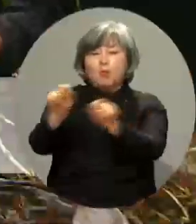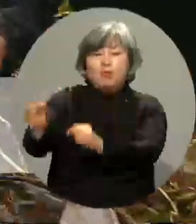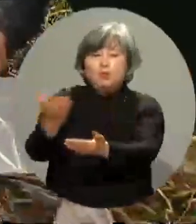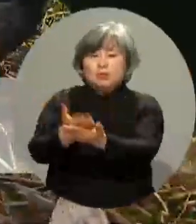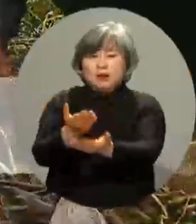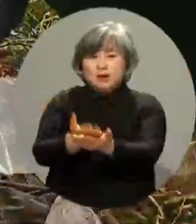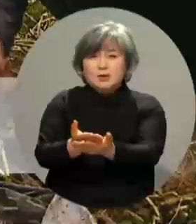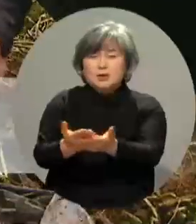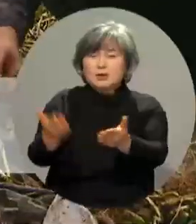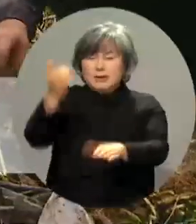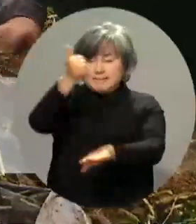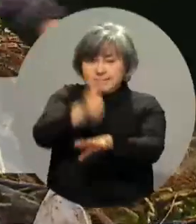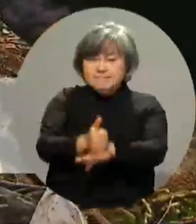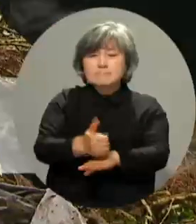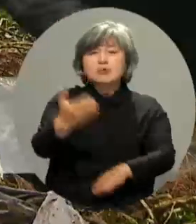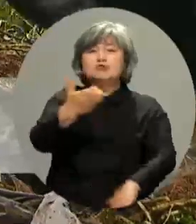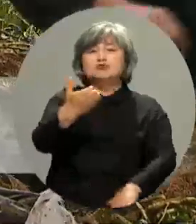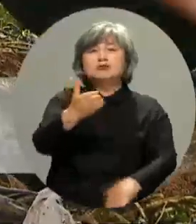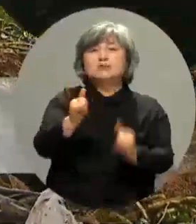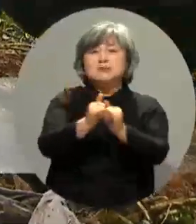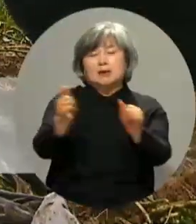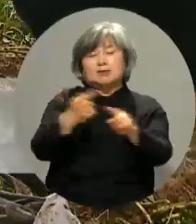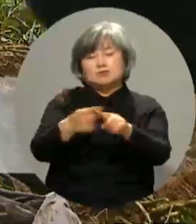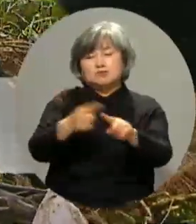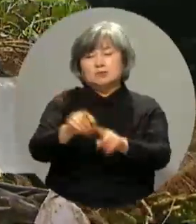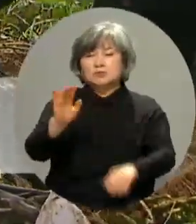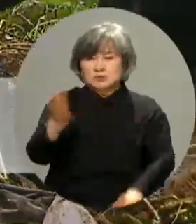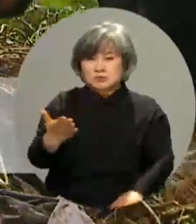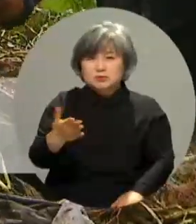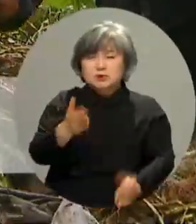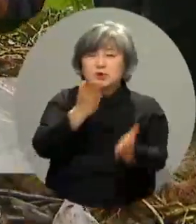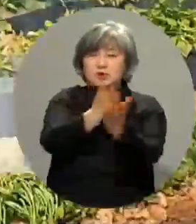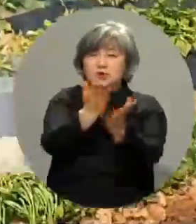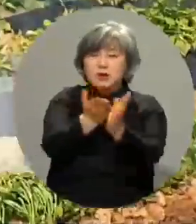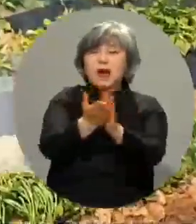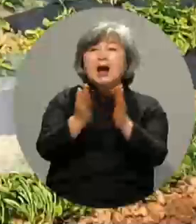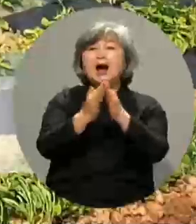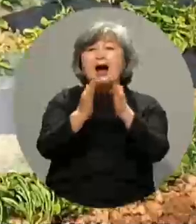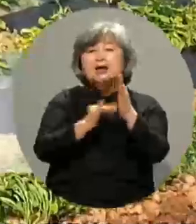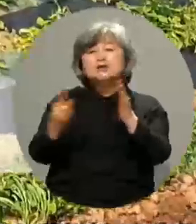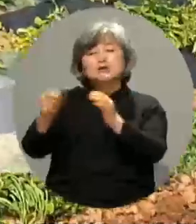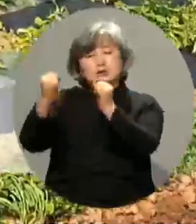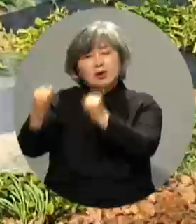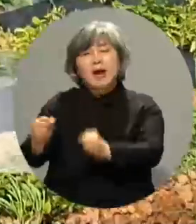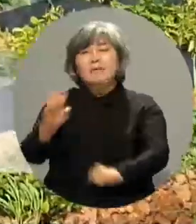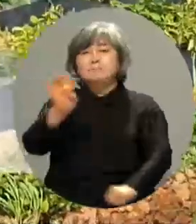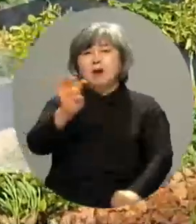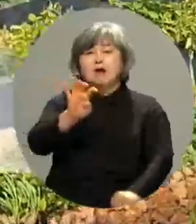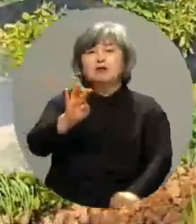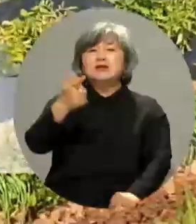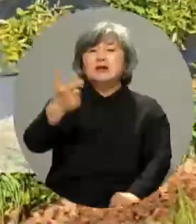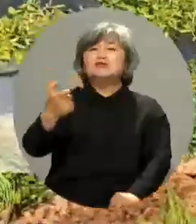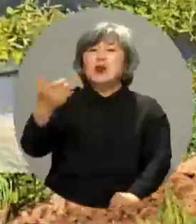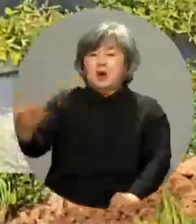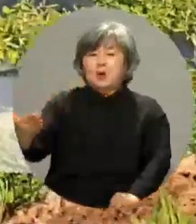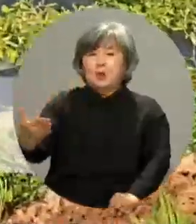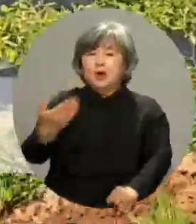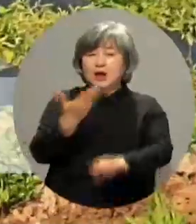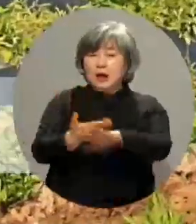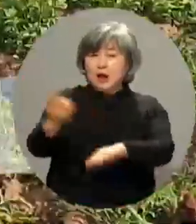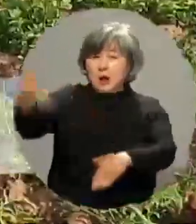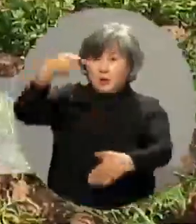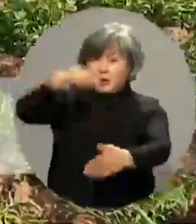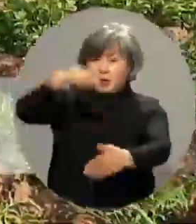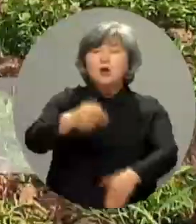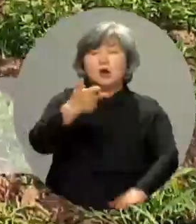포함하면 최종 배정 인원은 90여명으로 추산됩니다 유형별로 가족 체류형이 마흔가구의 예수 9명 유학